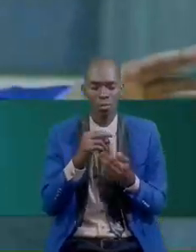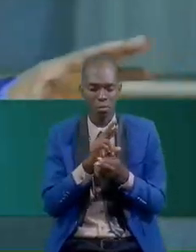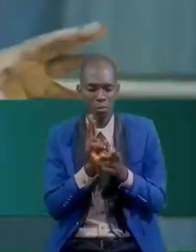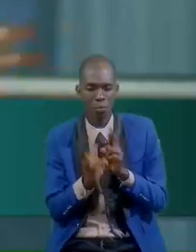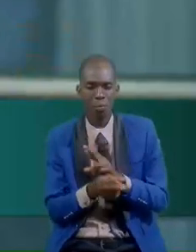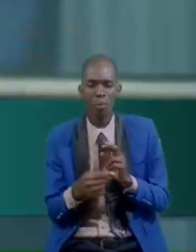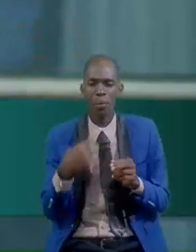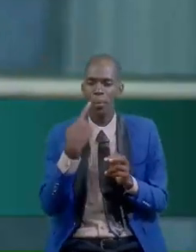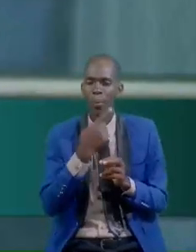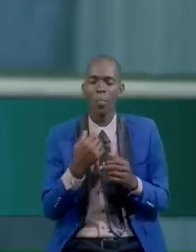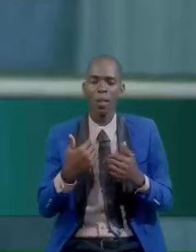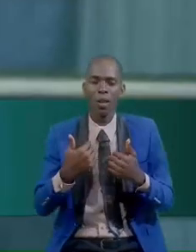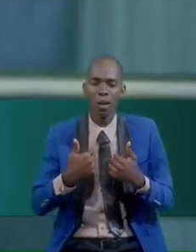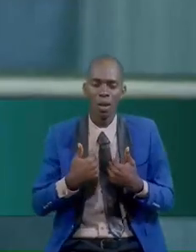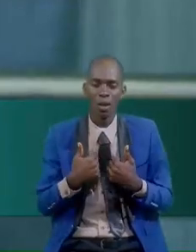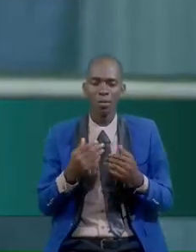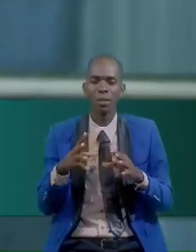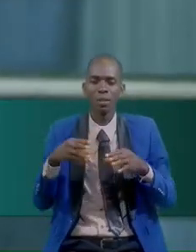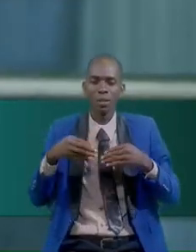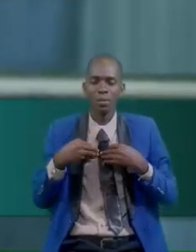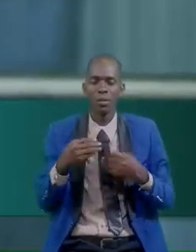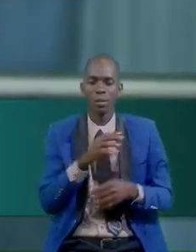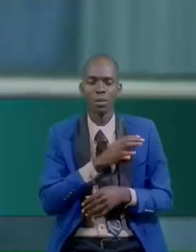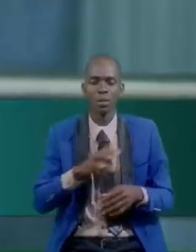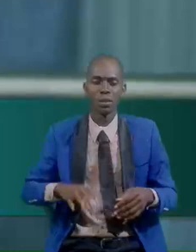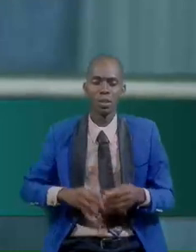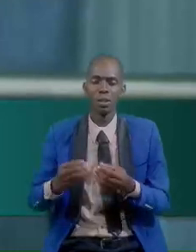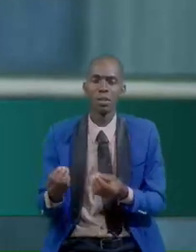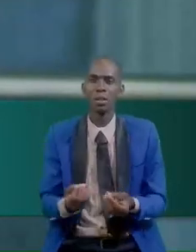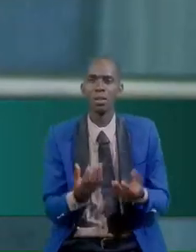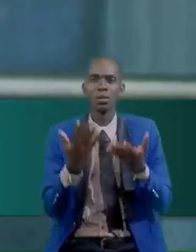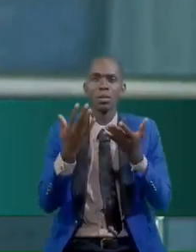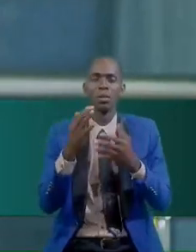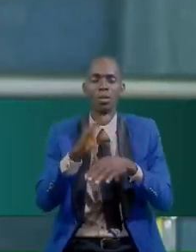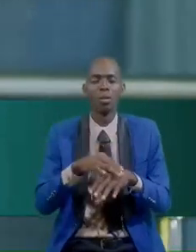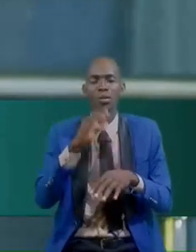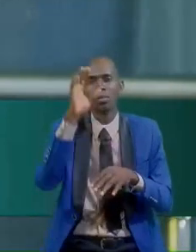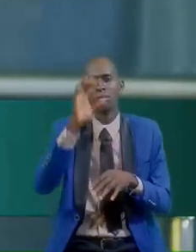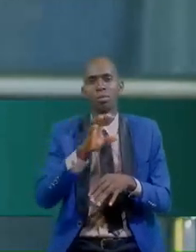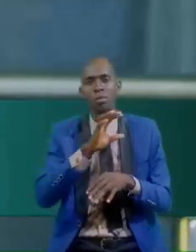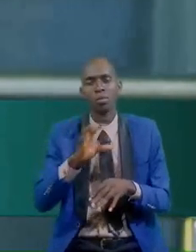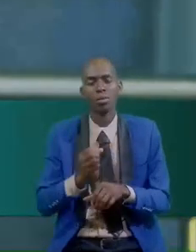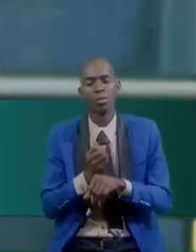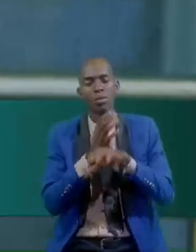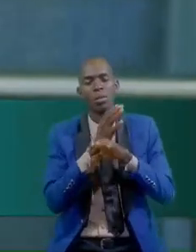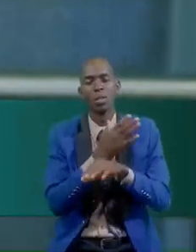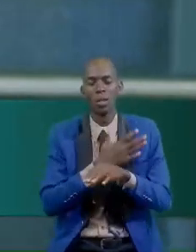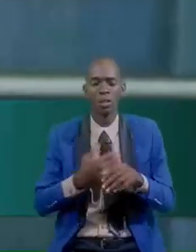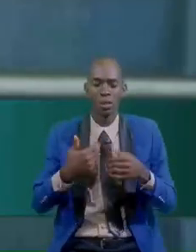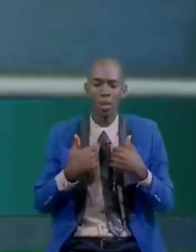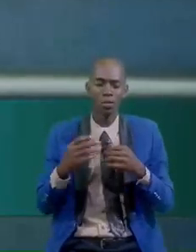Ceux qui ont reçu Christ à cause de son sacrifice. Et qui se